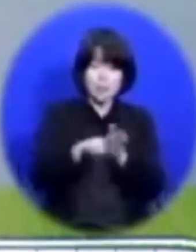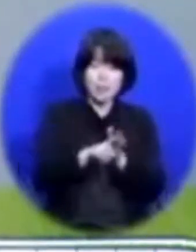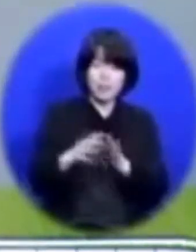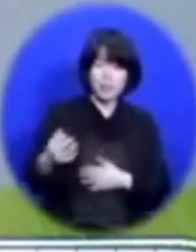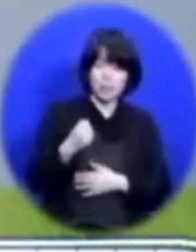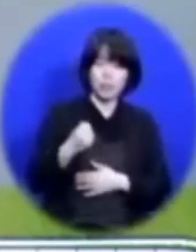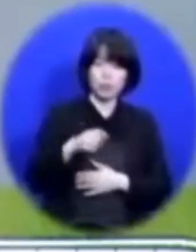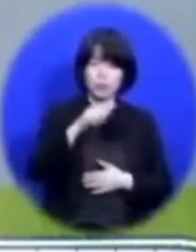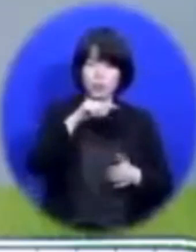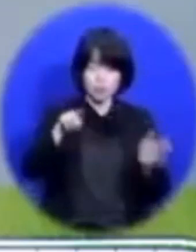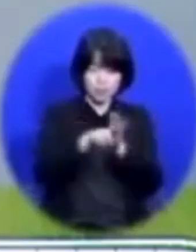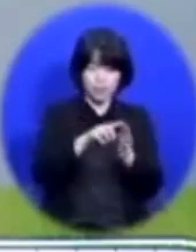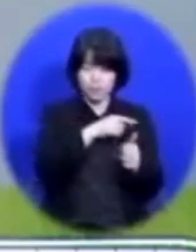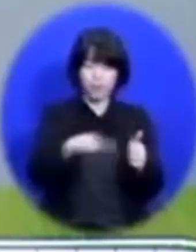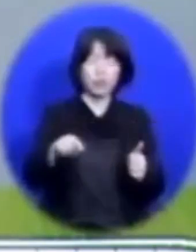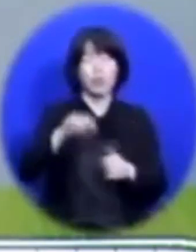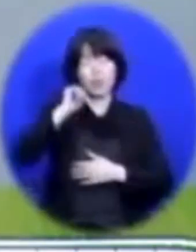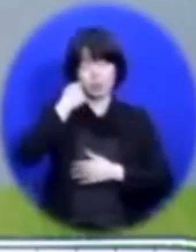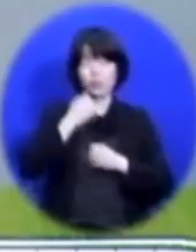순교할수없습니다 .